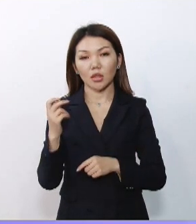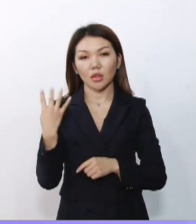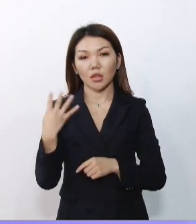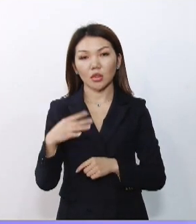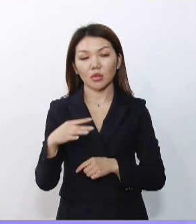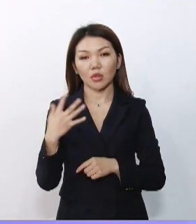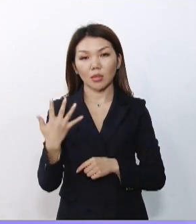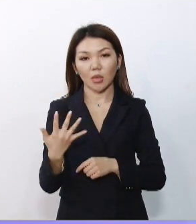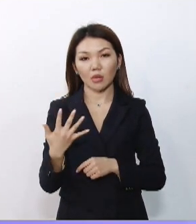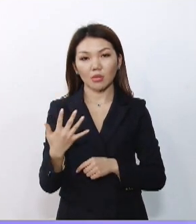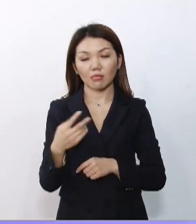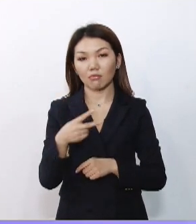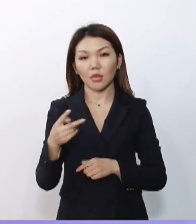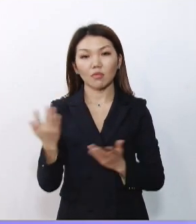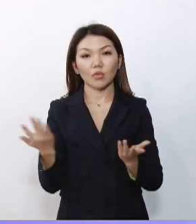345?